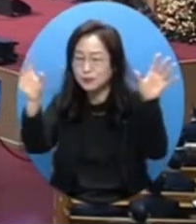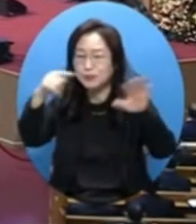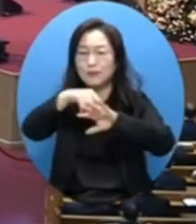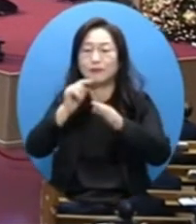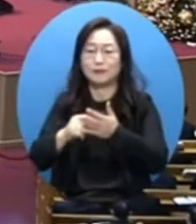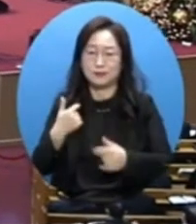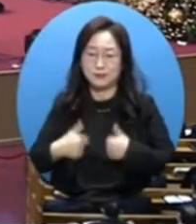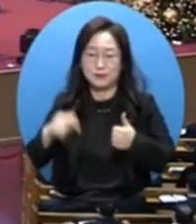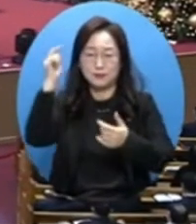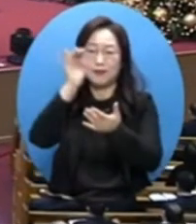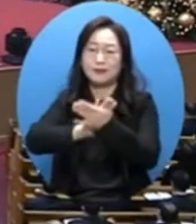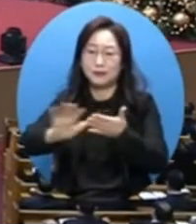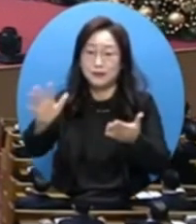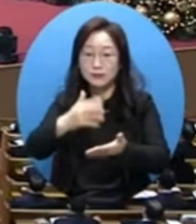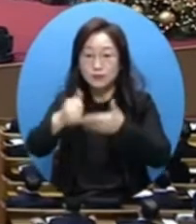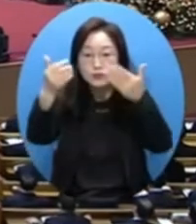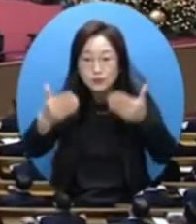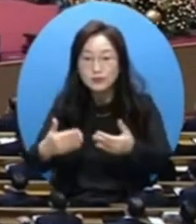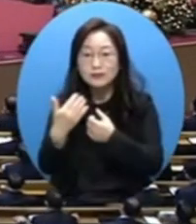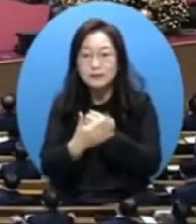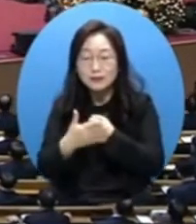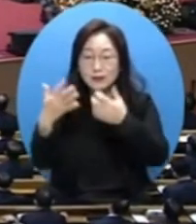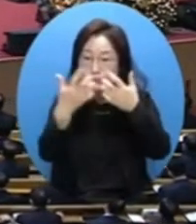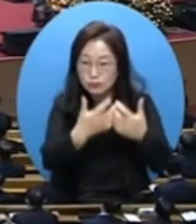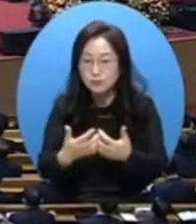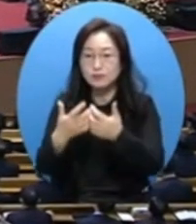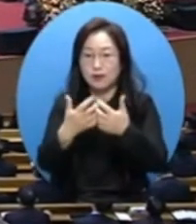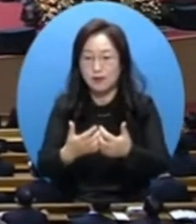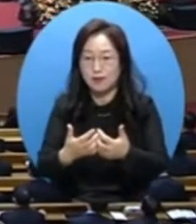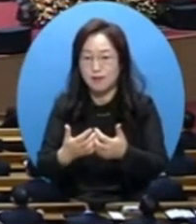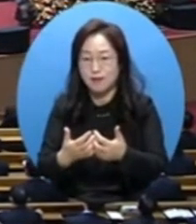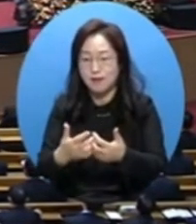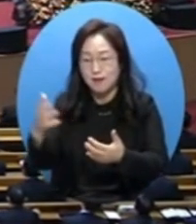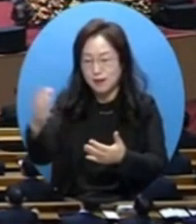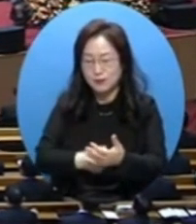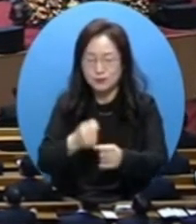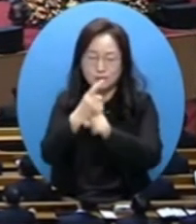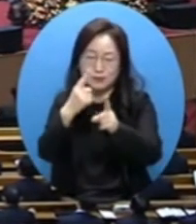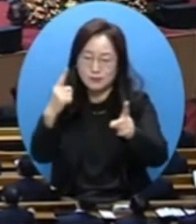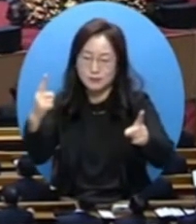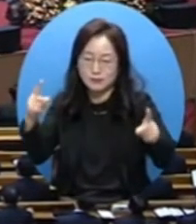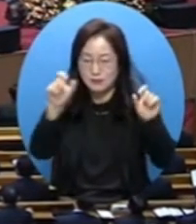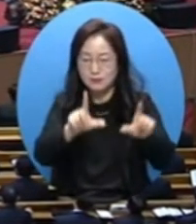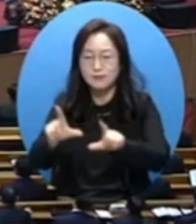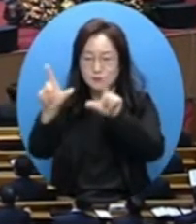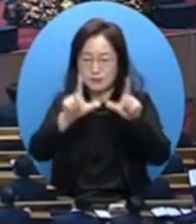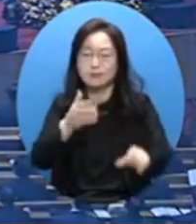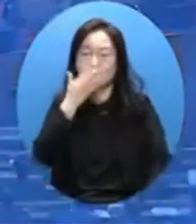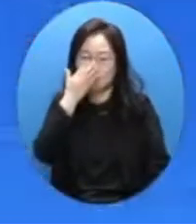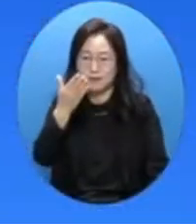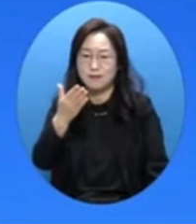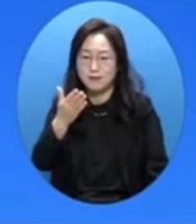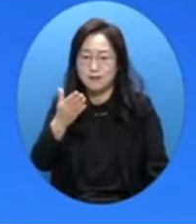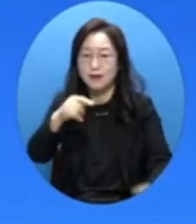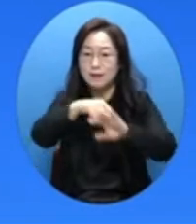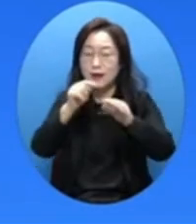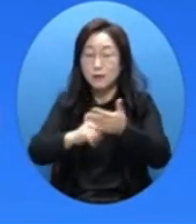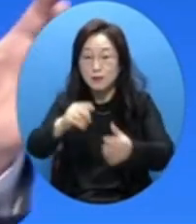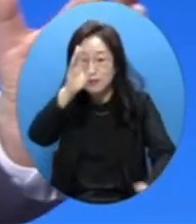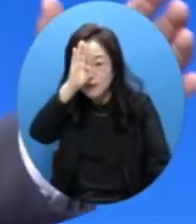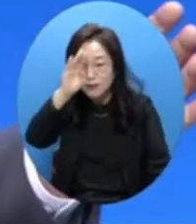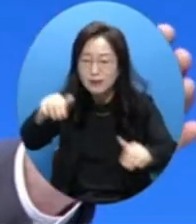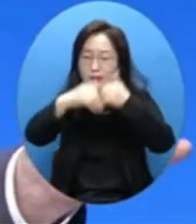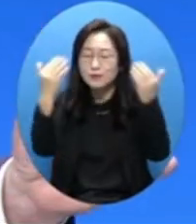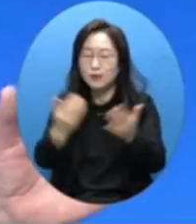평안하고 주님이 주신 은혜로 충만하여서 그 내 가운데 우리 승리의 삶을 살아갈 수 있게 되는 것입니다. 마음이 병들면 모든